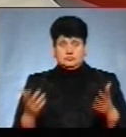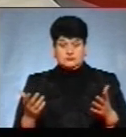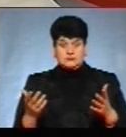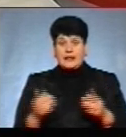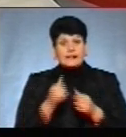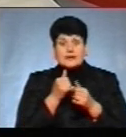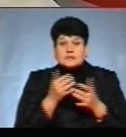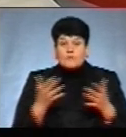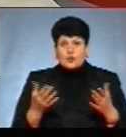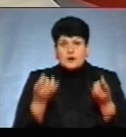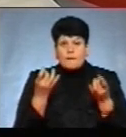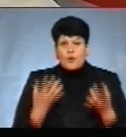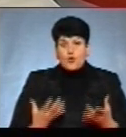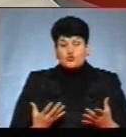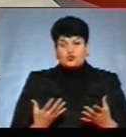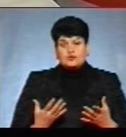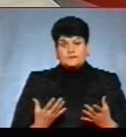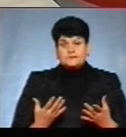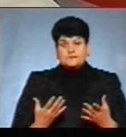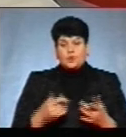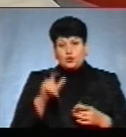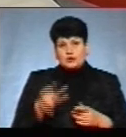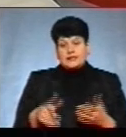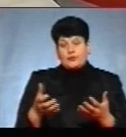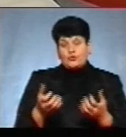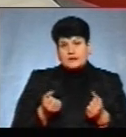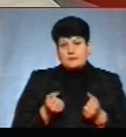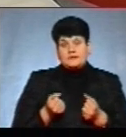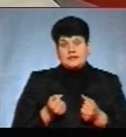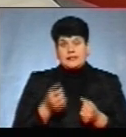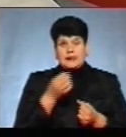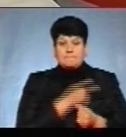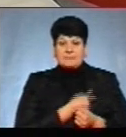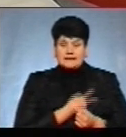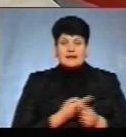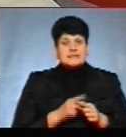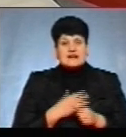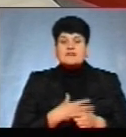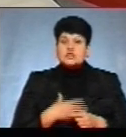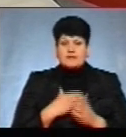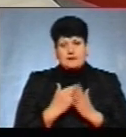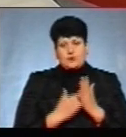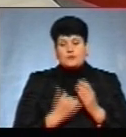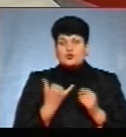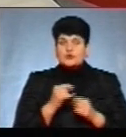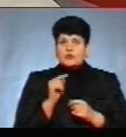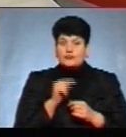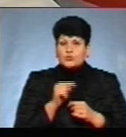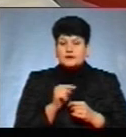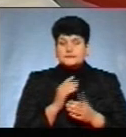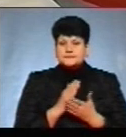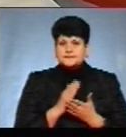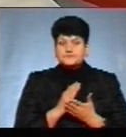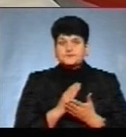І не зможе просто людина отримувати саме от по цій програмі медикаменти. А це дуже важлива програма, тому що вона сьогодні